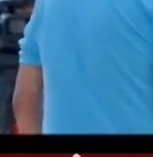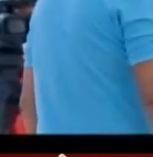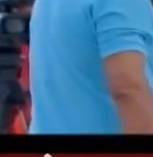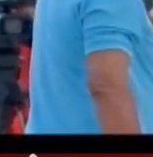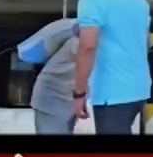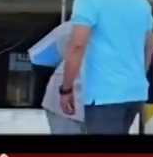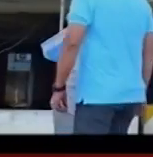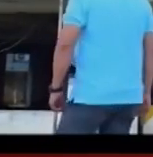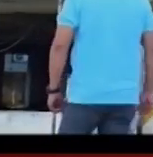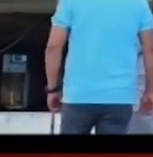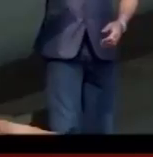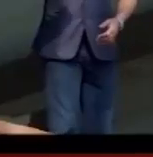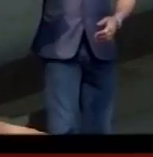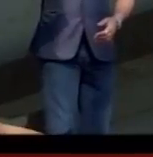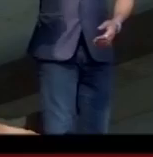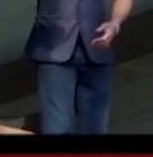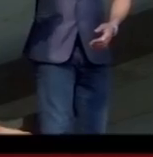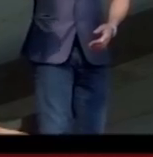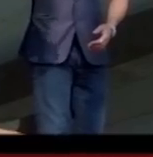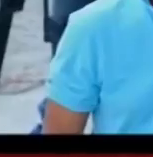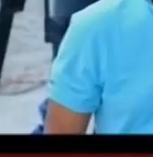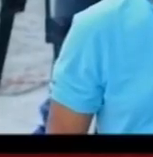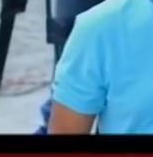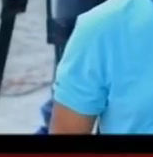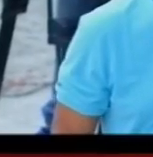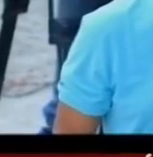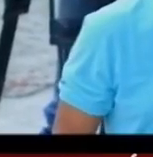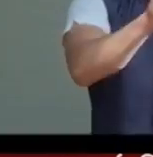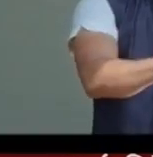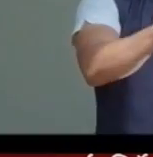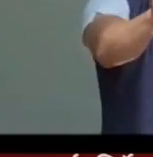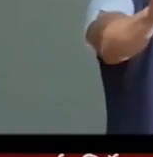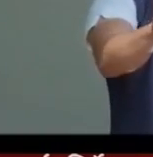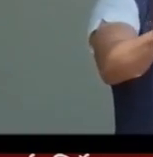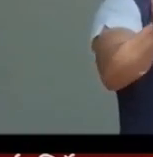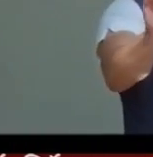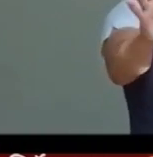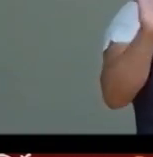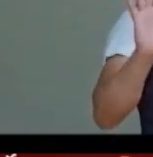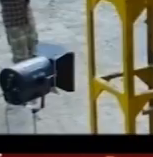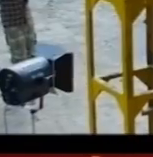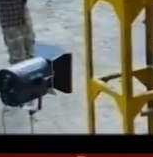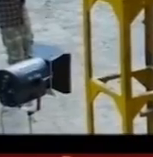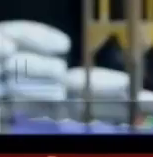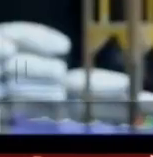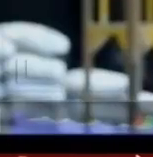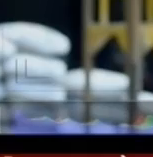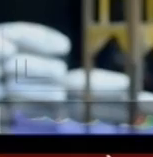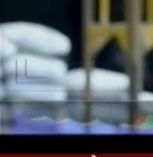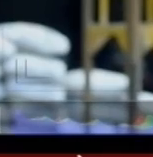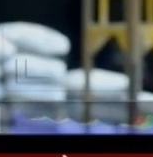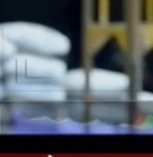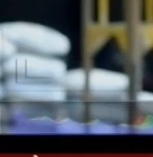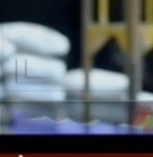है दाई। अर्घाखाँची सिमेन्टको अटो रोटो प्याकिङ सिस्टम र त्यसले दिने सही तौल र गुणस्तर बारे चाहिँ भन्नु नछुटाउनु होला है।